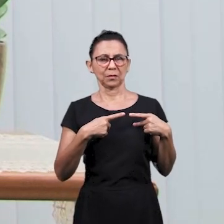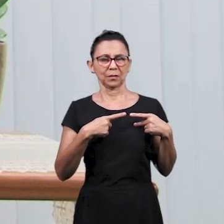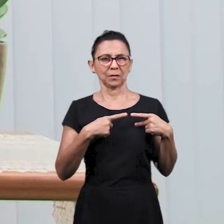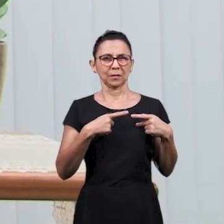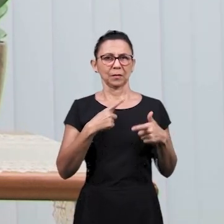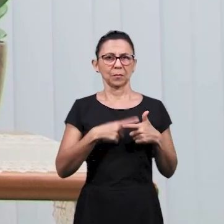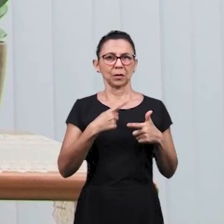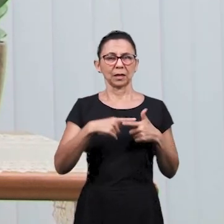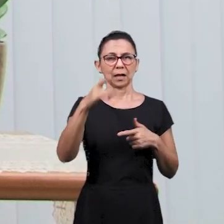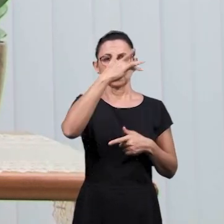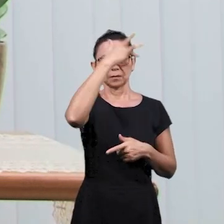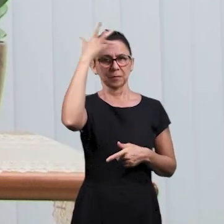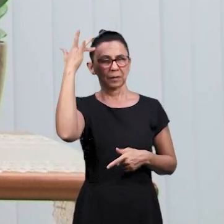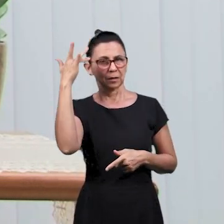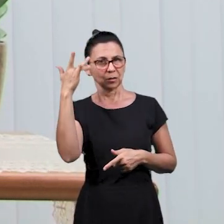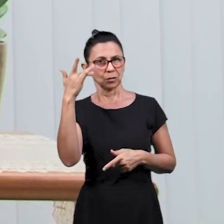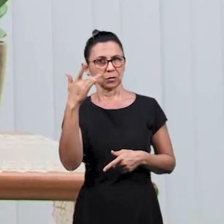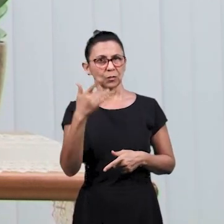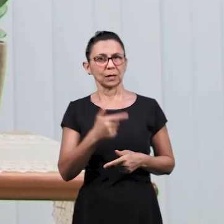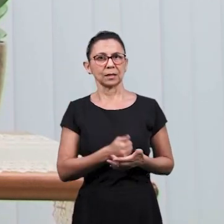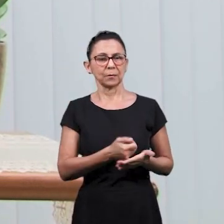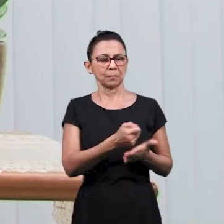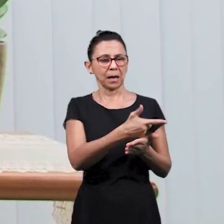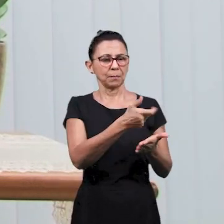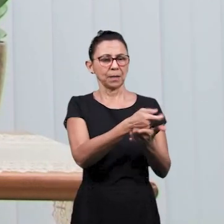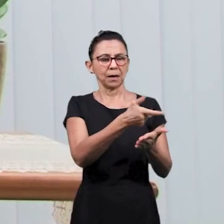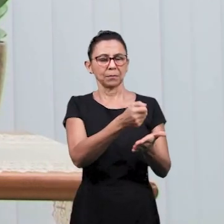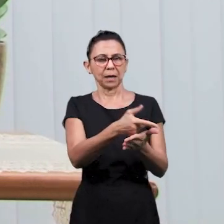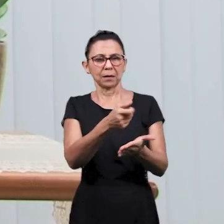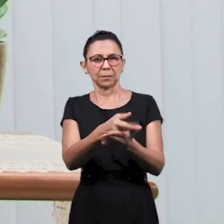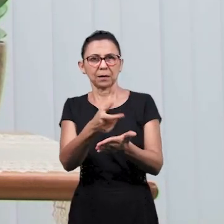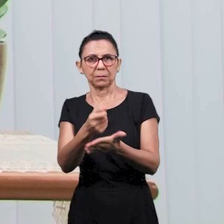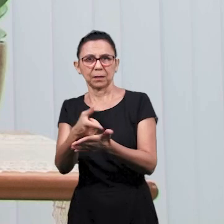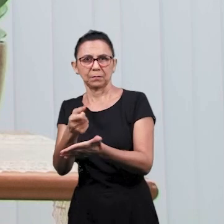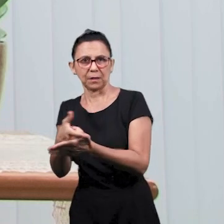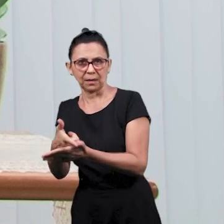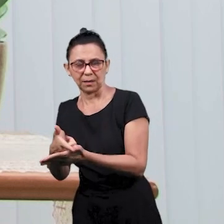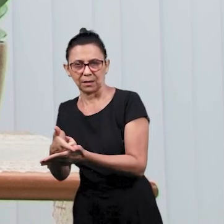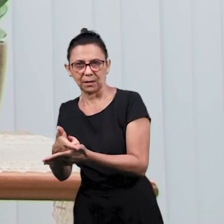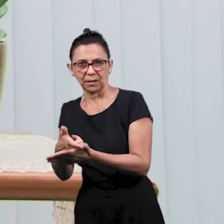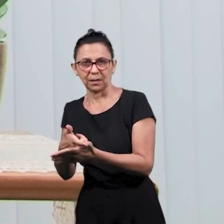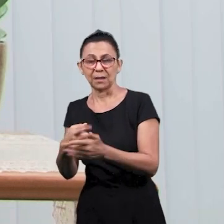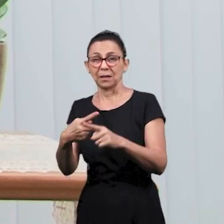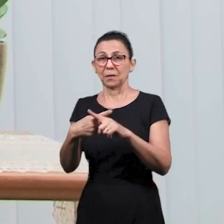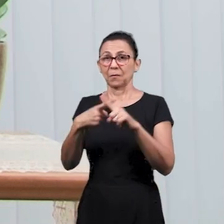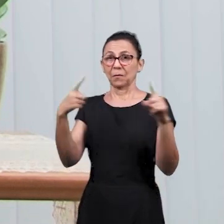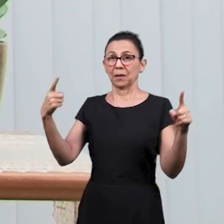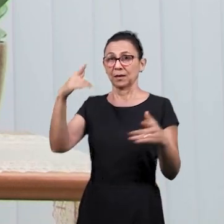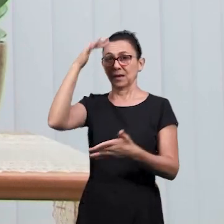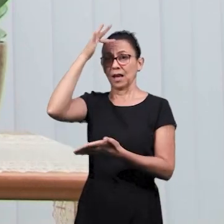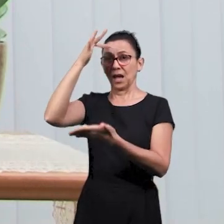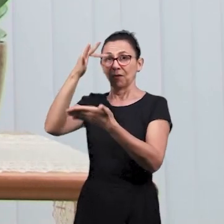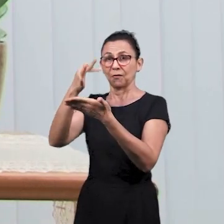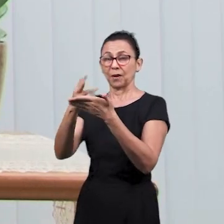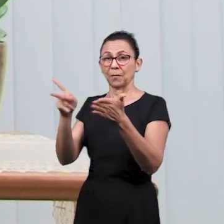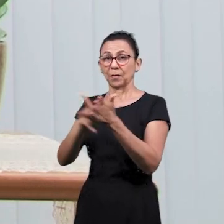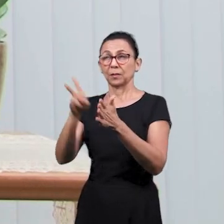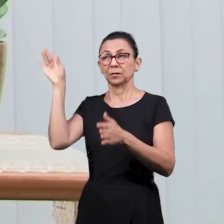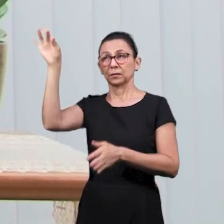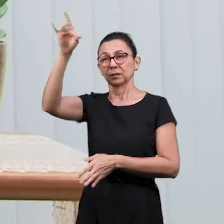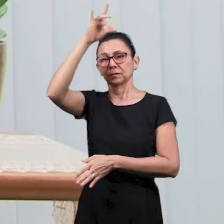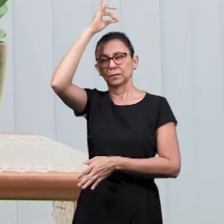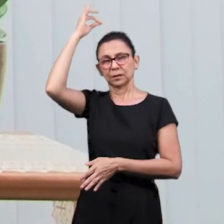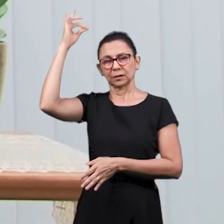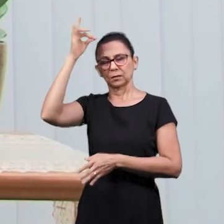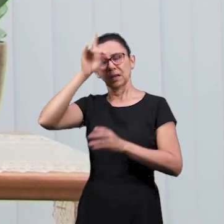этой верой. Я здесь хочу вот так, а там я хочу вот так. Но не об этой вере говорит нам Библия, а Библия говорит